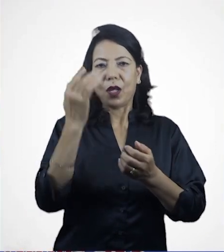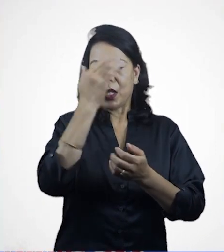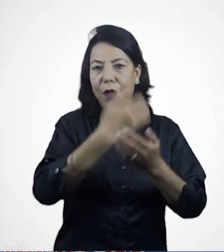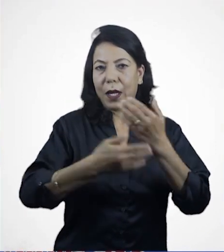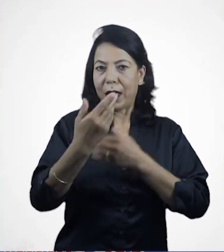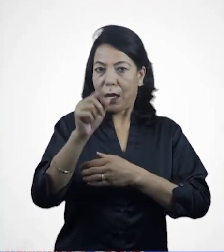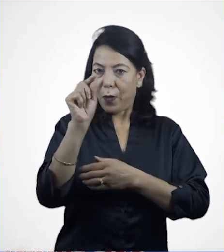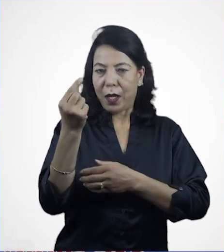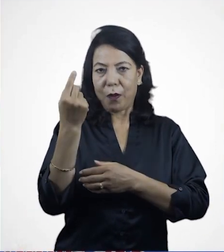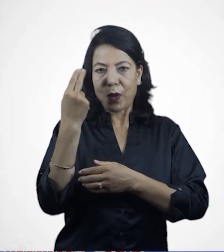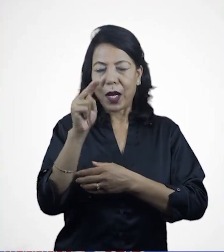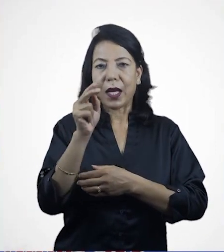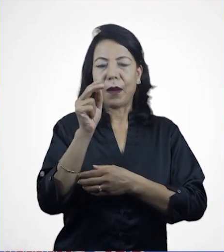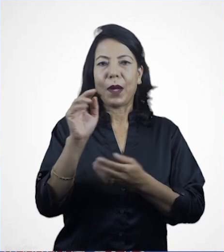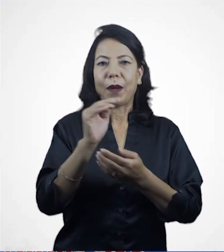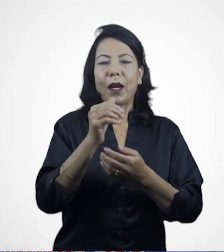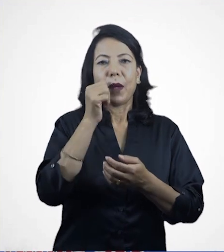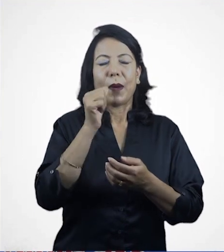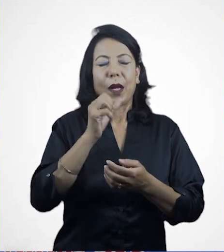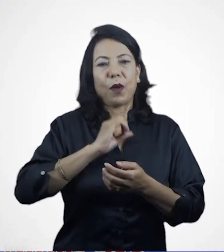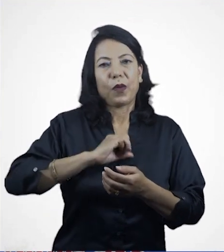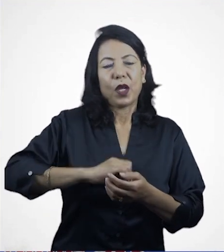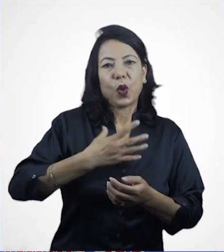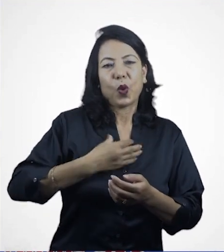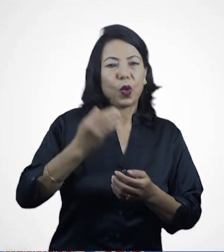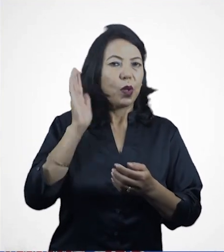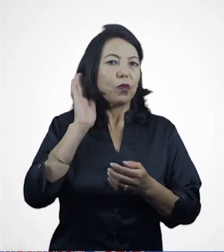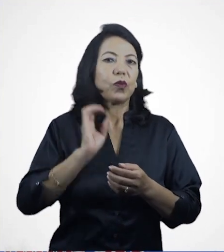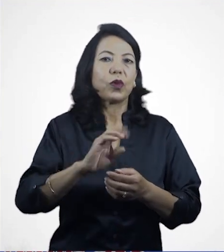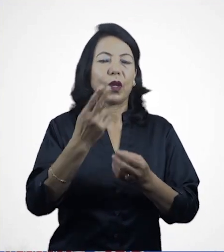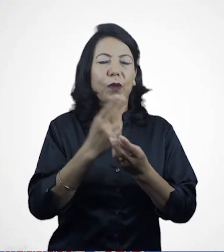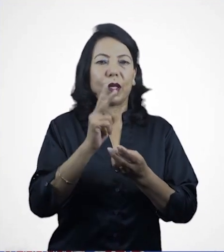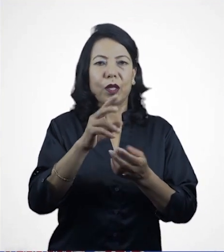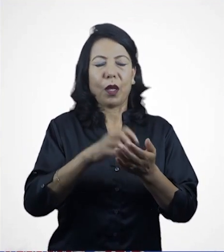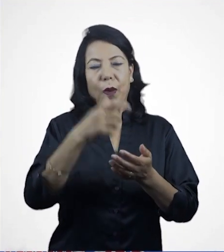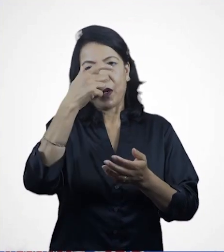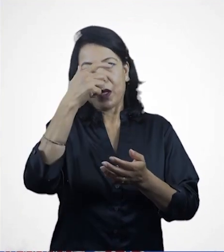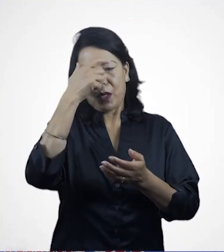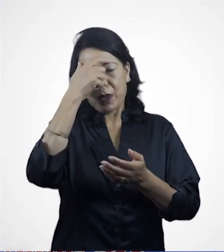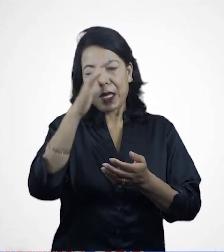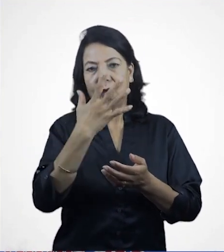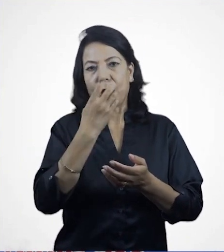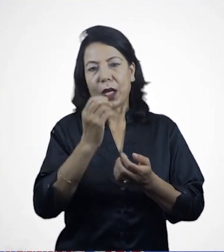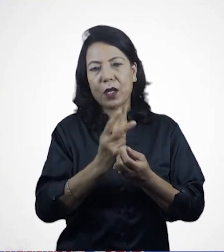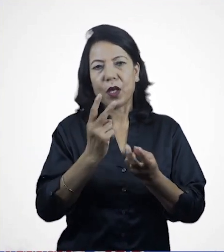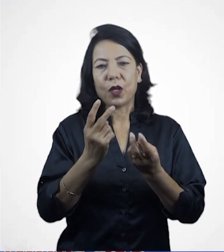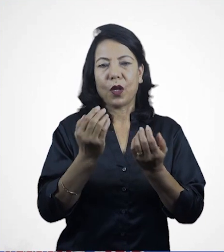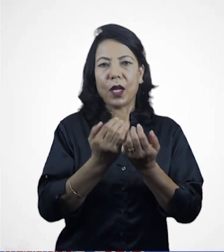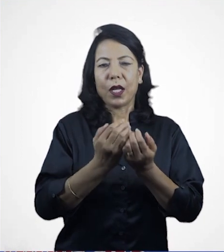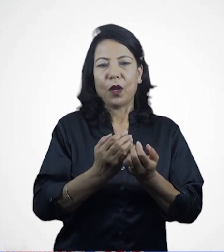बालबाली काहर को चाहिए अपने पिड़ा रुशन हो नू बगे तिया चाहिए आमिला इस्तो अप्ठ्यार आम सिह